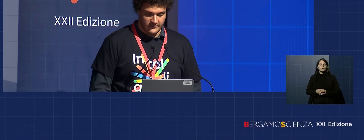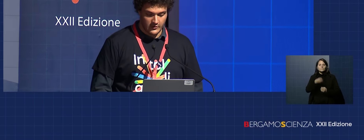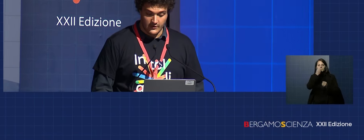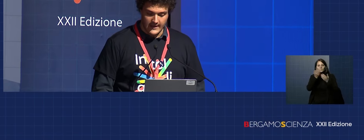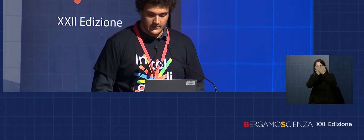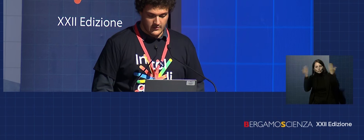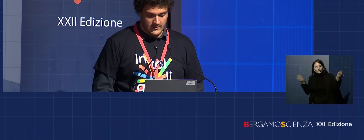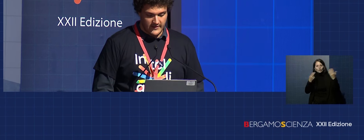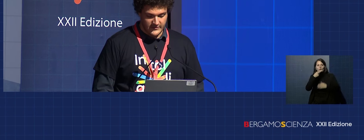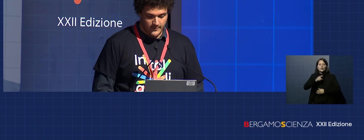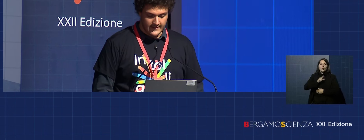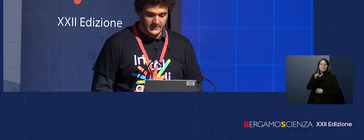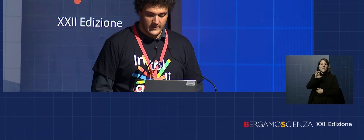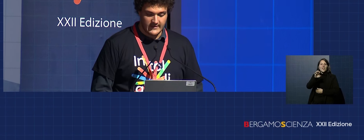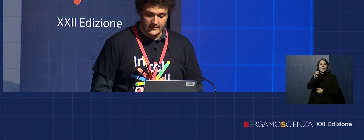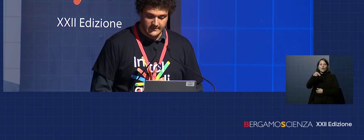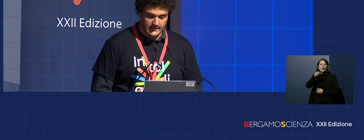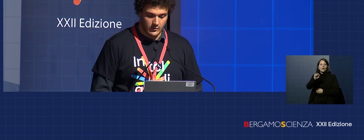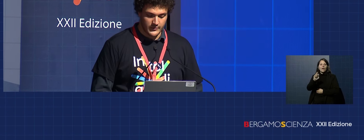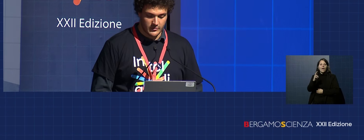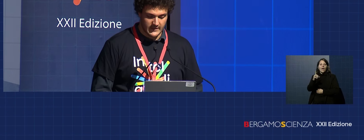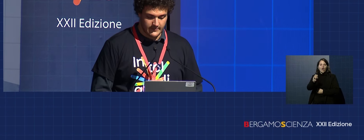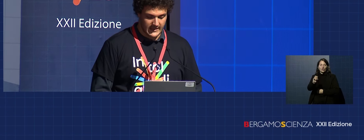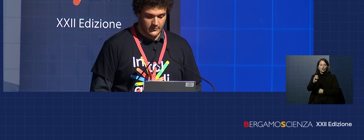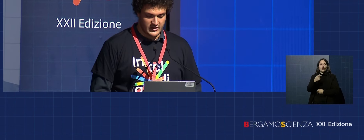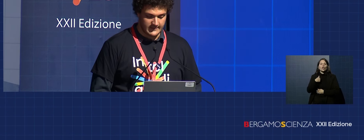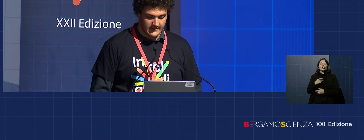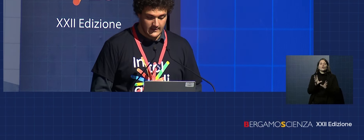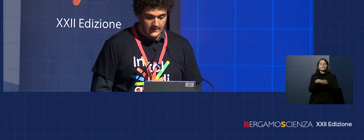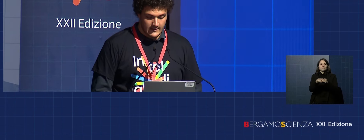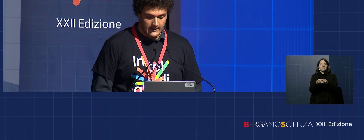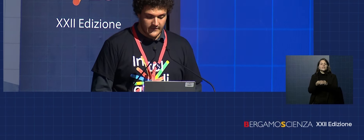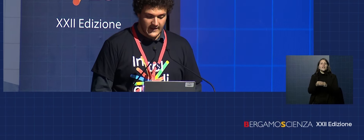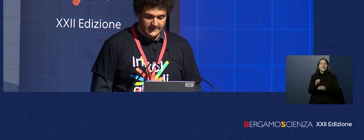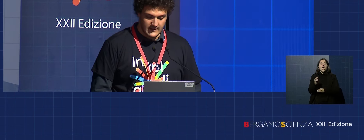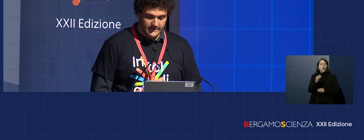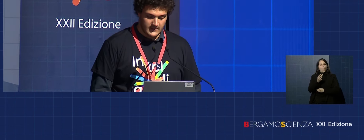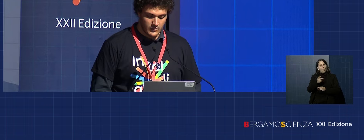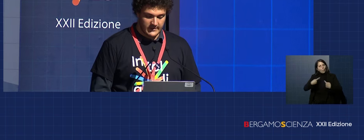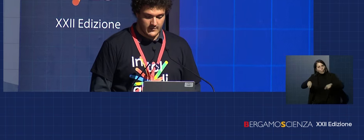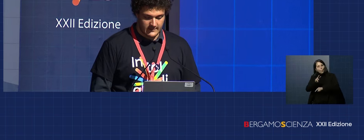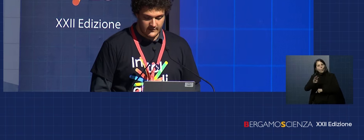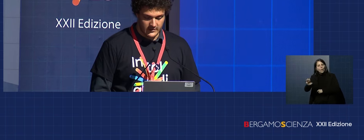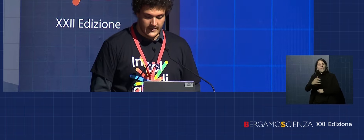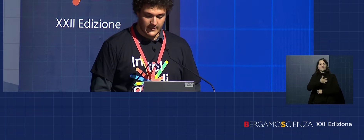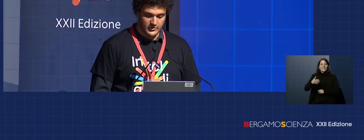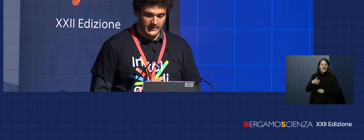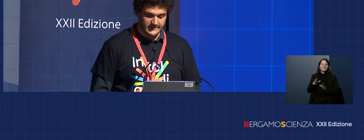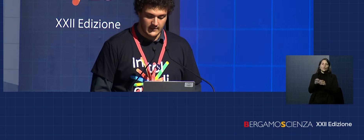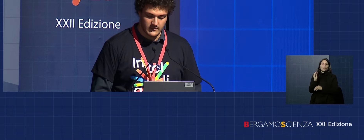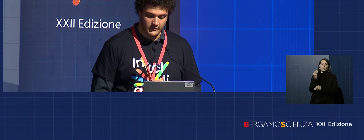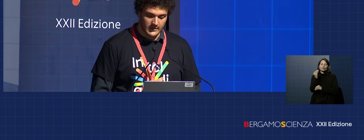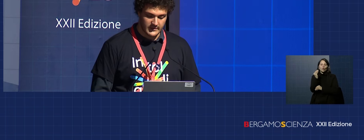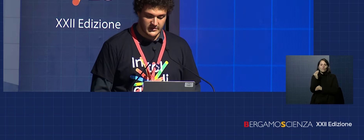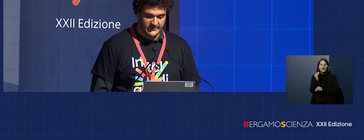Buongiorno, sono Leonardo e faccio parte di WeScience, il gruppo giovani di Bergamo Scienza. Le conferenze della 22esima edizione di Bergamo